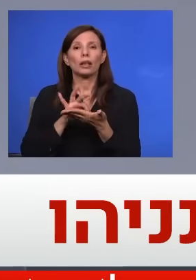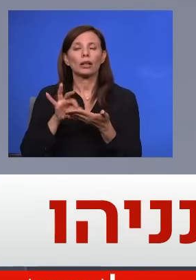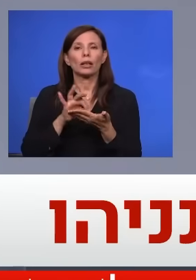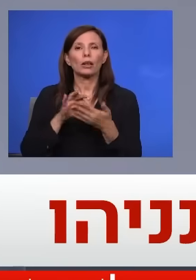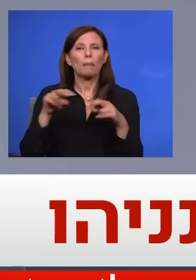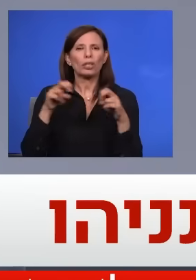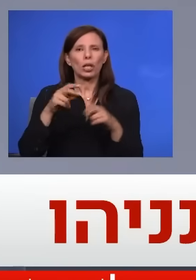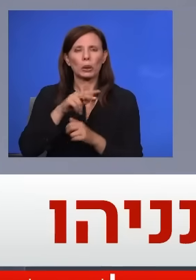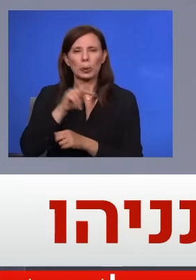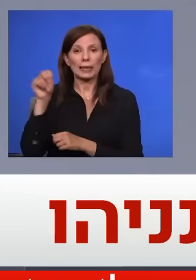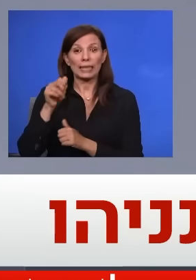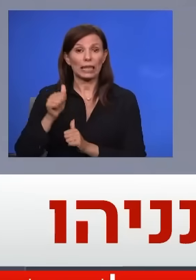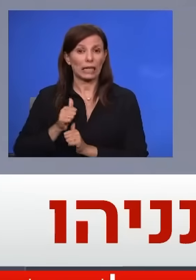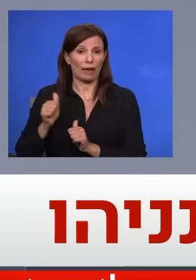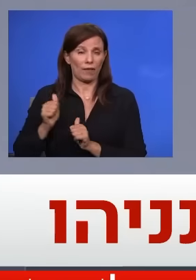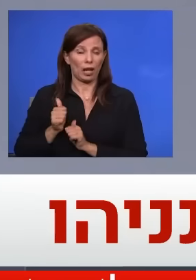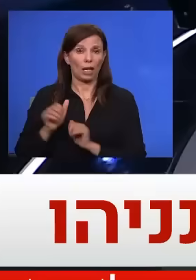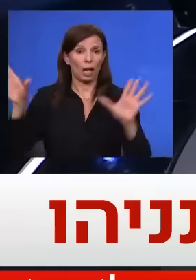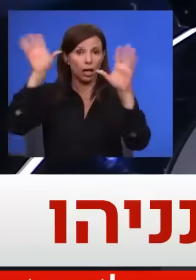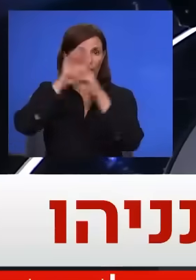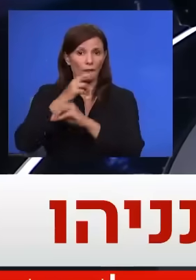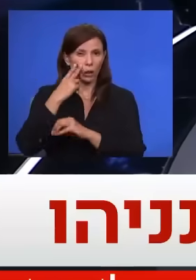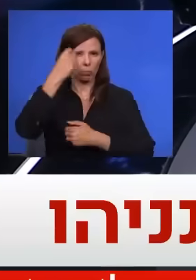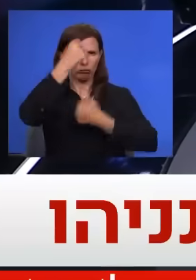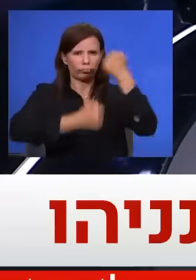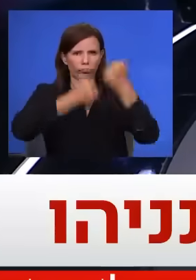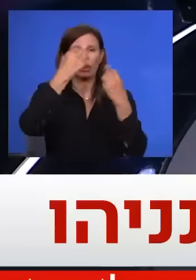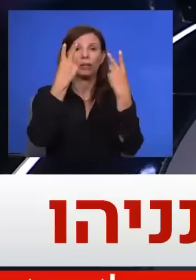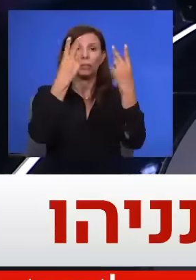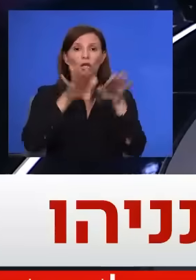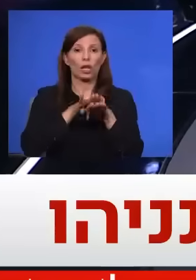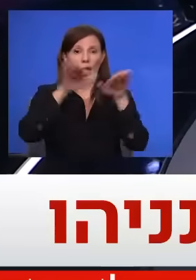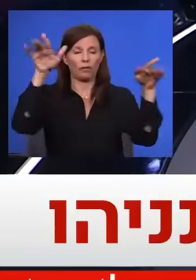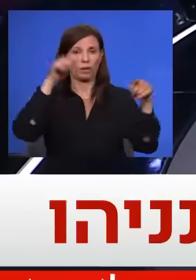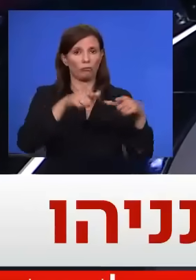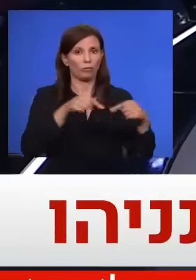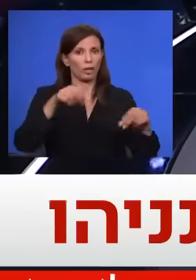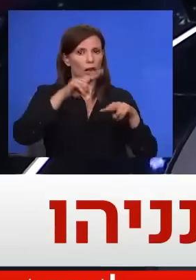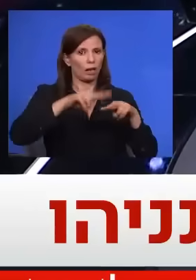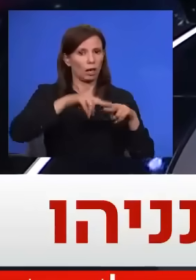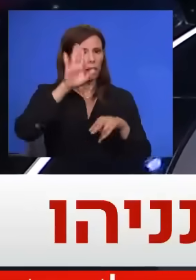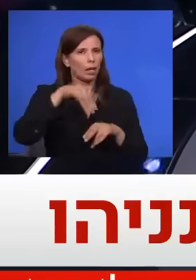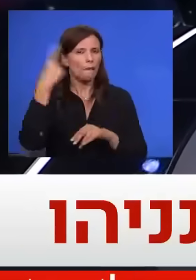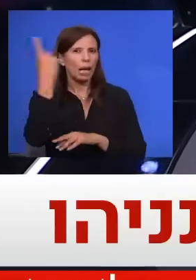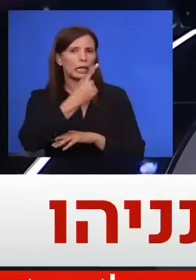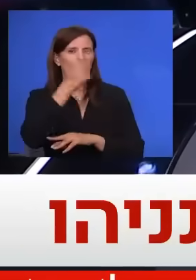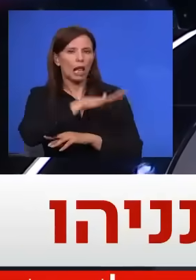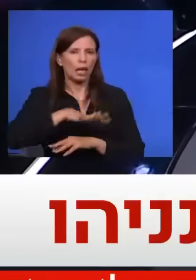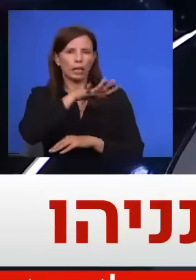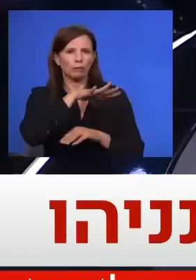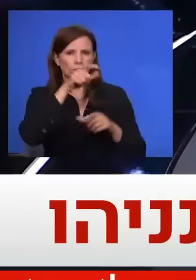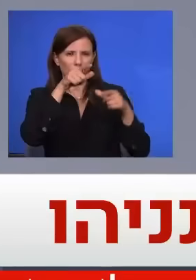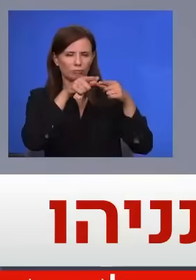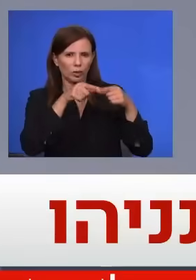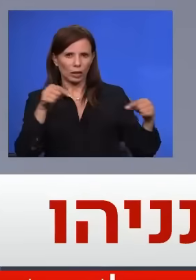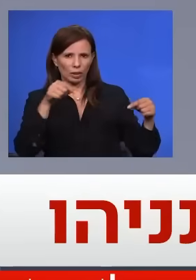שבטוח הוא, רועי, הערב ראינו תקיפה משמעותית מאוד של חיל האוויר ברצועה, אחרי גם הזרה לתושבי העוטף, לירי רקטות נרחב.